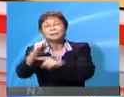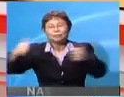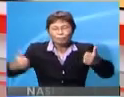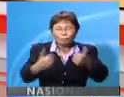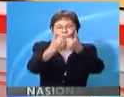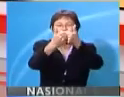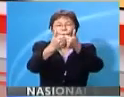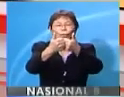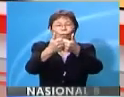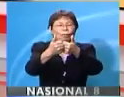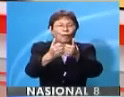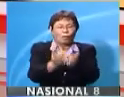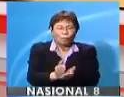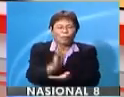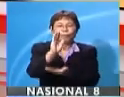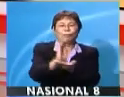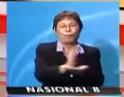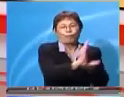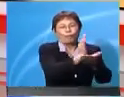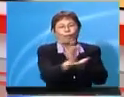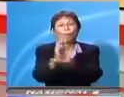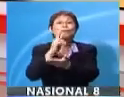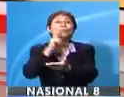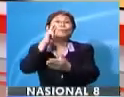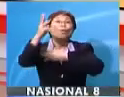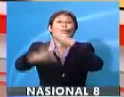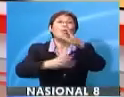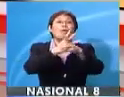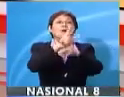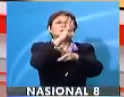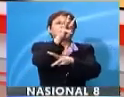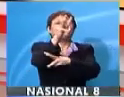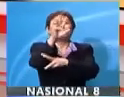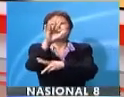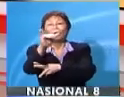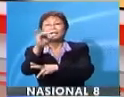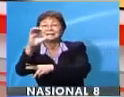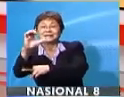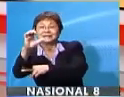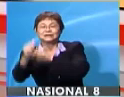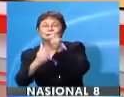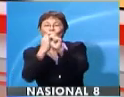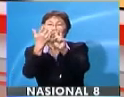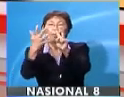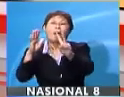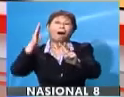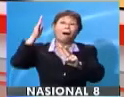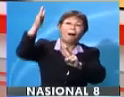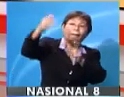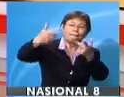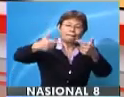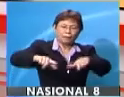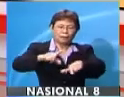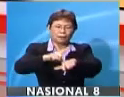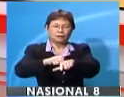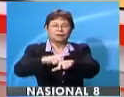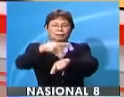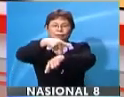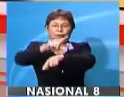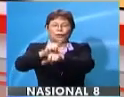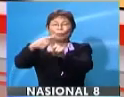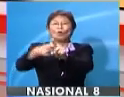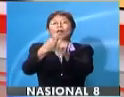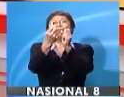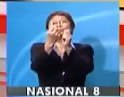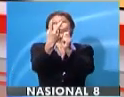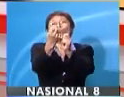kejohanan perahu layar remaja dunia ISF WYC 2015 yang bakal berlangsung di Langkawi